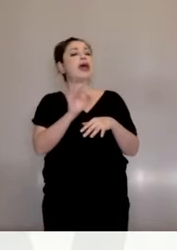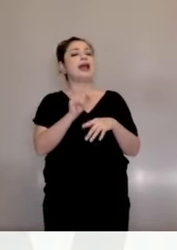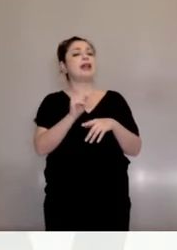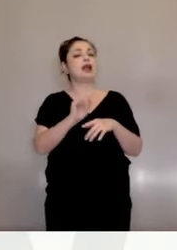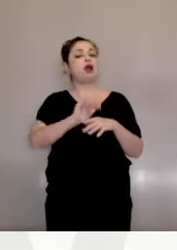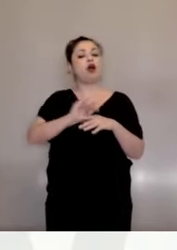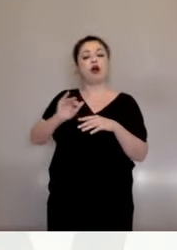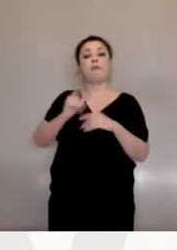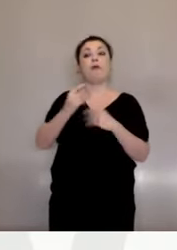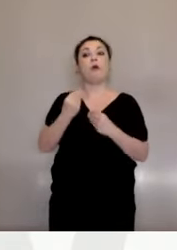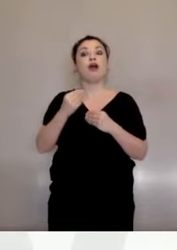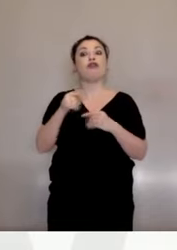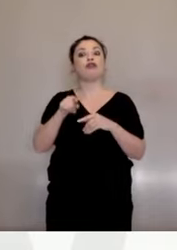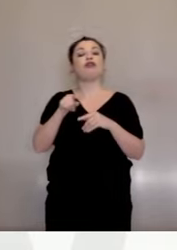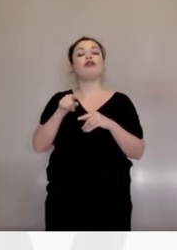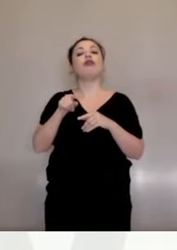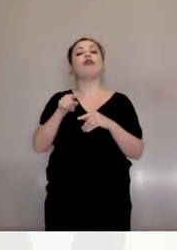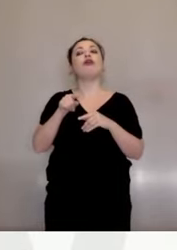ma di